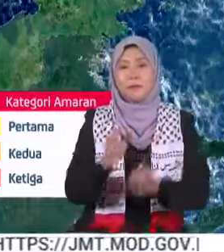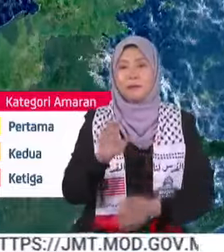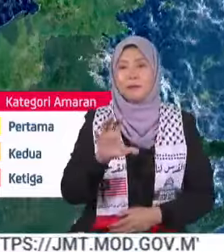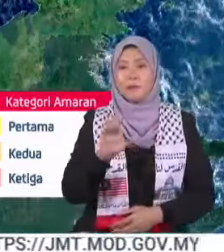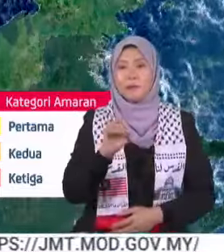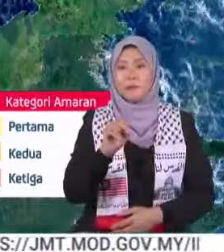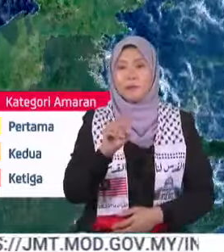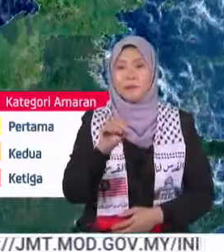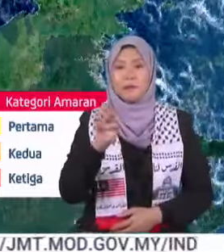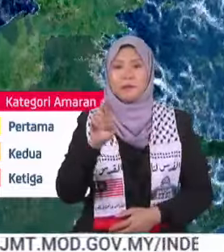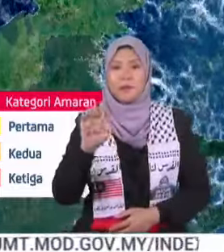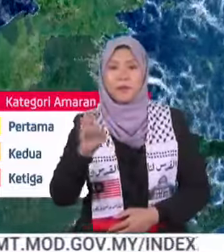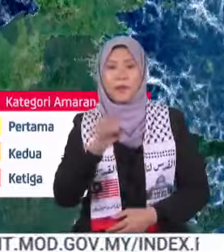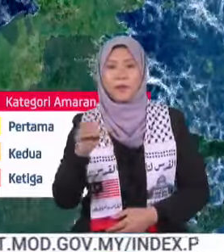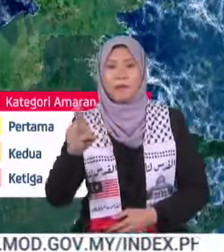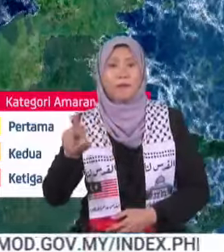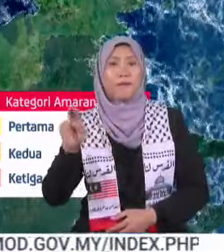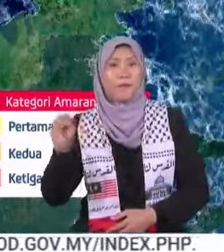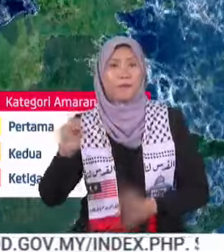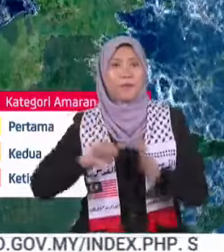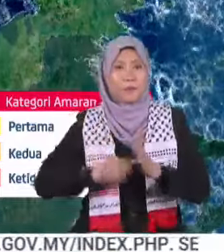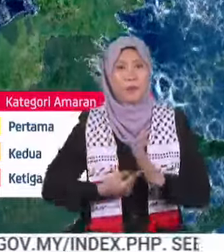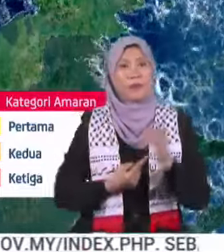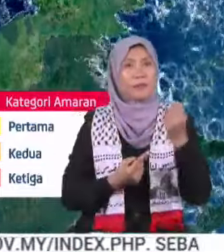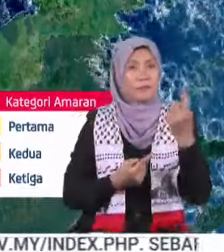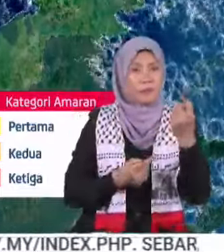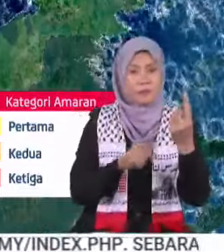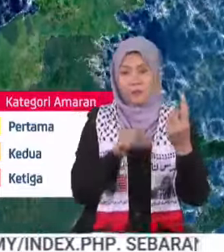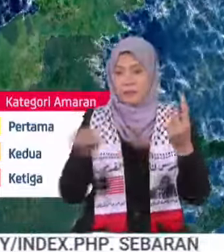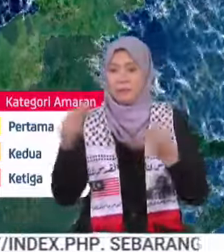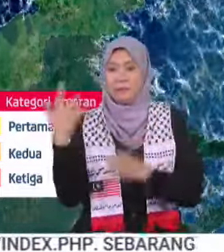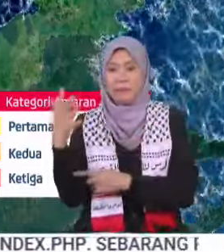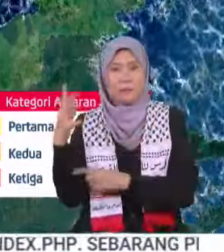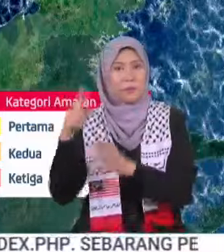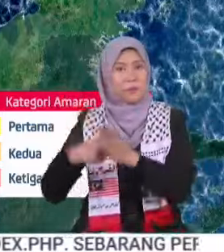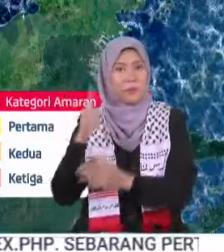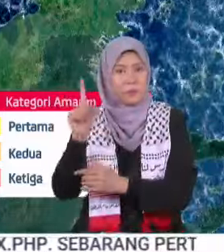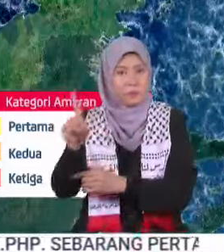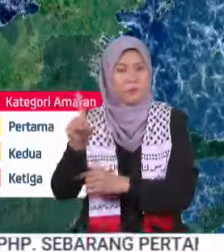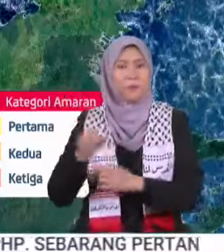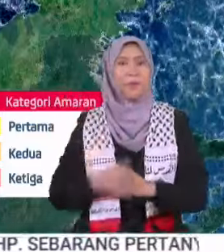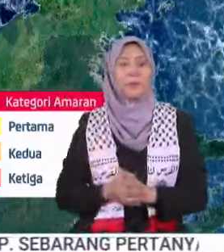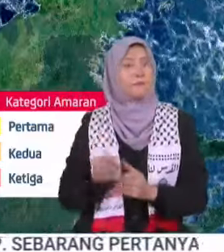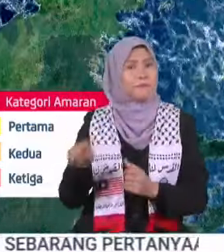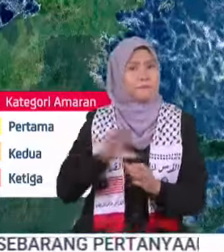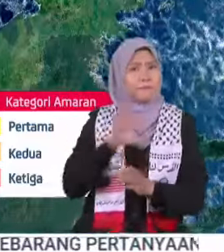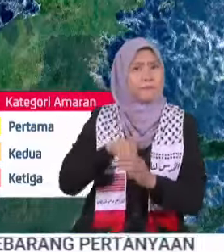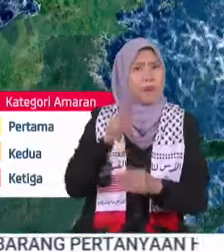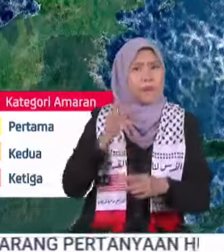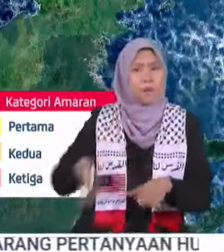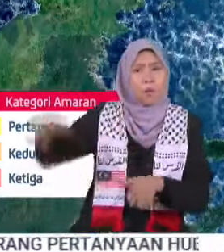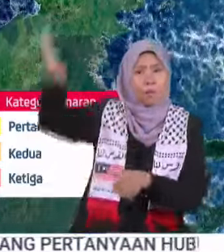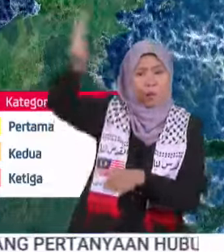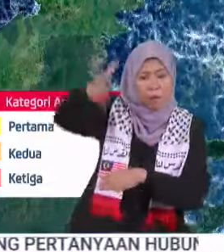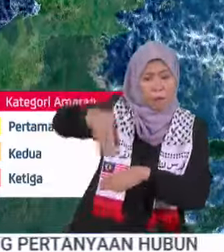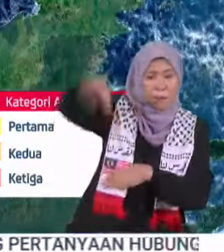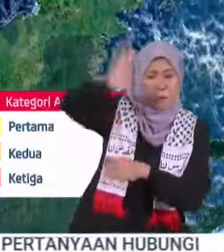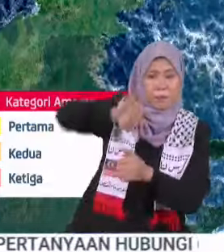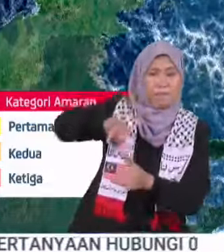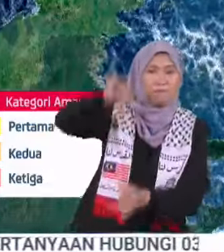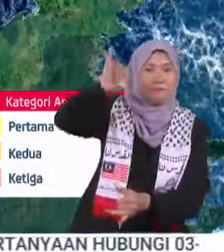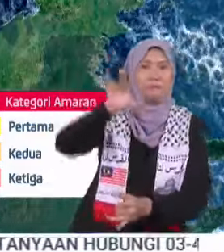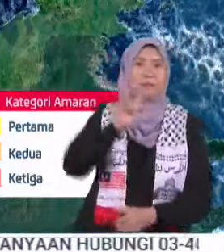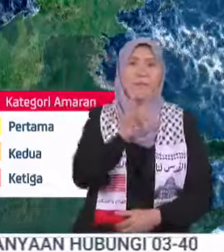rifnov yang akan mula berkuat kuasa pada 11 hingga ke 15 Januari nanti kerana ini menyebabkan ketinggian ombak boleh mencapai